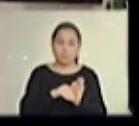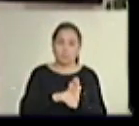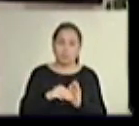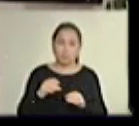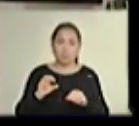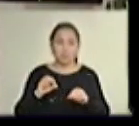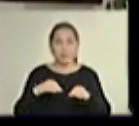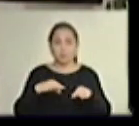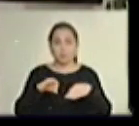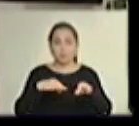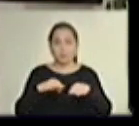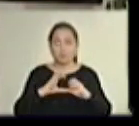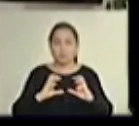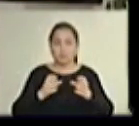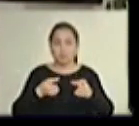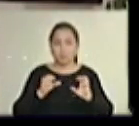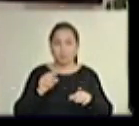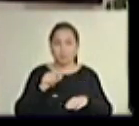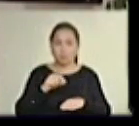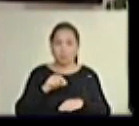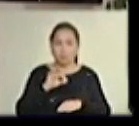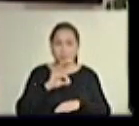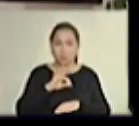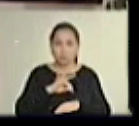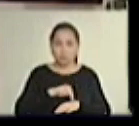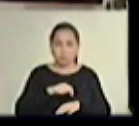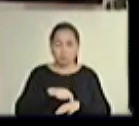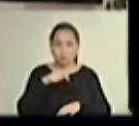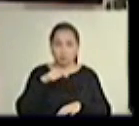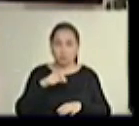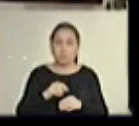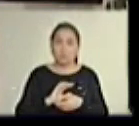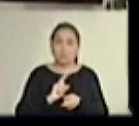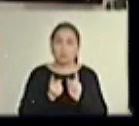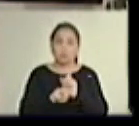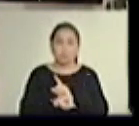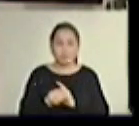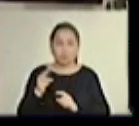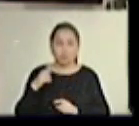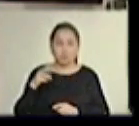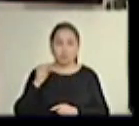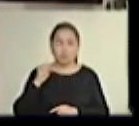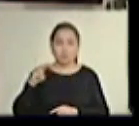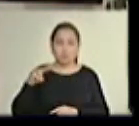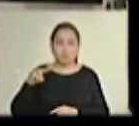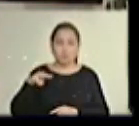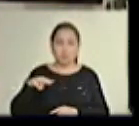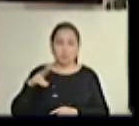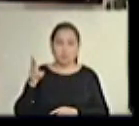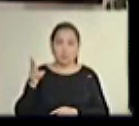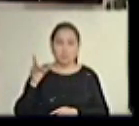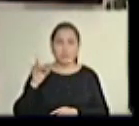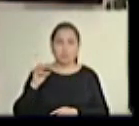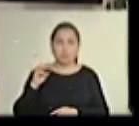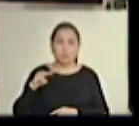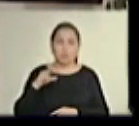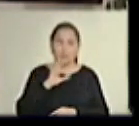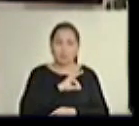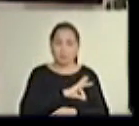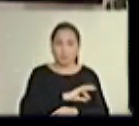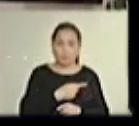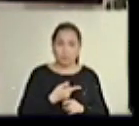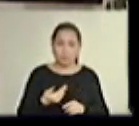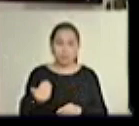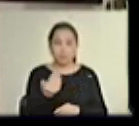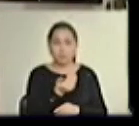baloni teshilib qolganda, uni almashtirish uchun domkrat deb ataluvchi vintli ko'targichdan foydalaniladi. Albatta, siz